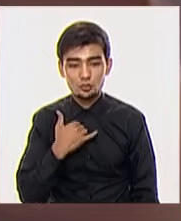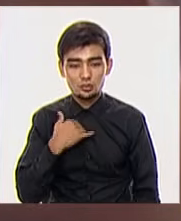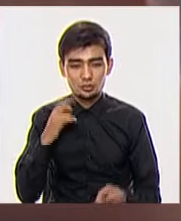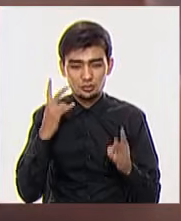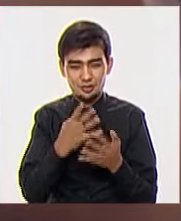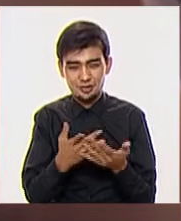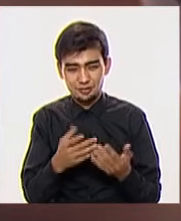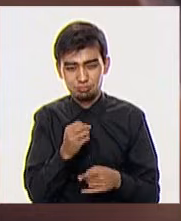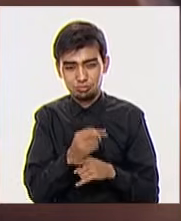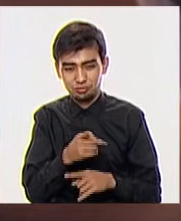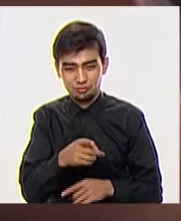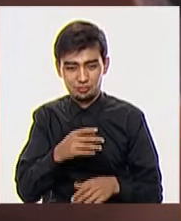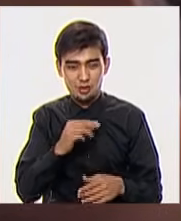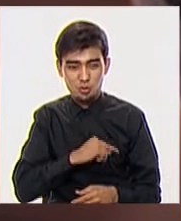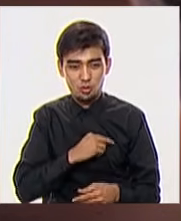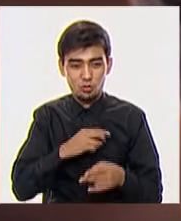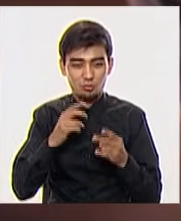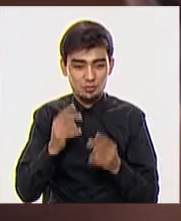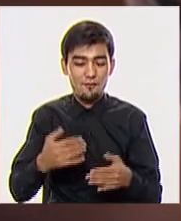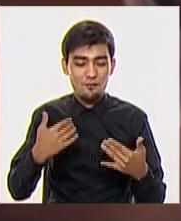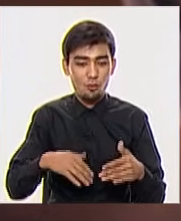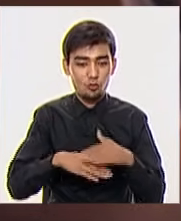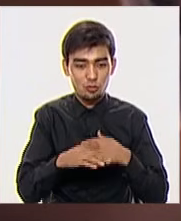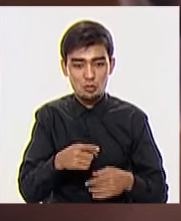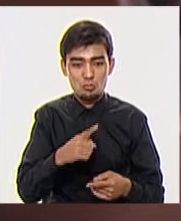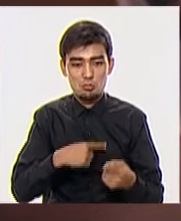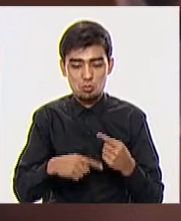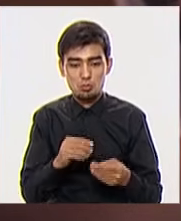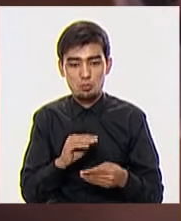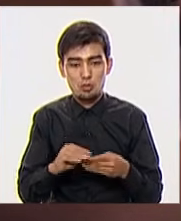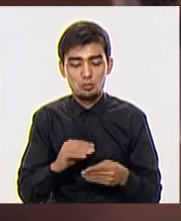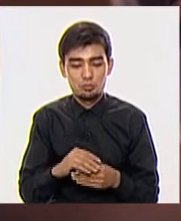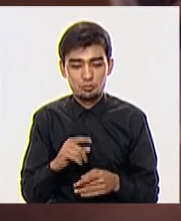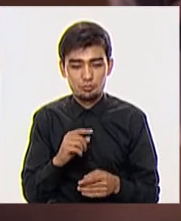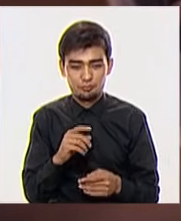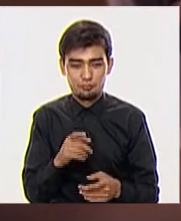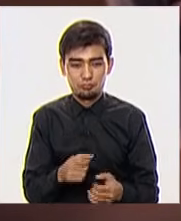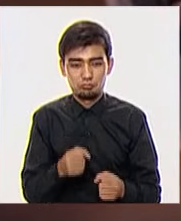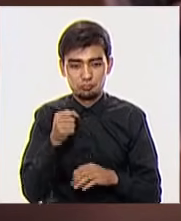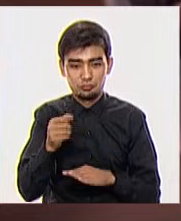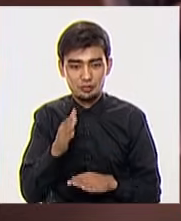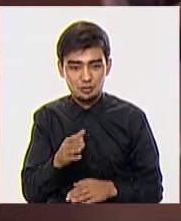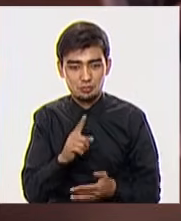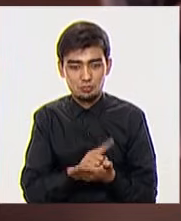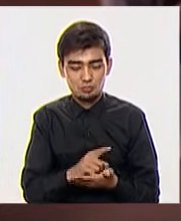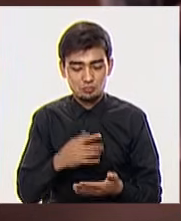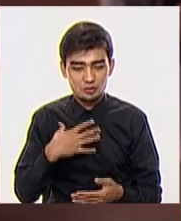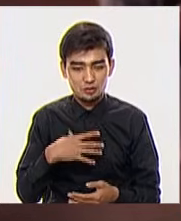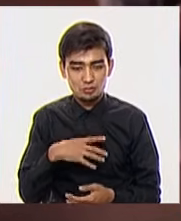ұшумен репутациясы бұзылып, орнынан кеткен шенеуніктер неге қайта бір жарты жыл, бір жыл өткеннен кейін қайтадан қызметке